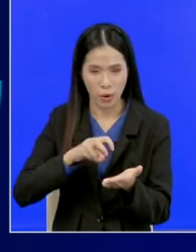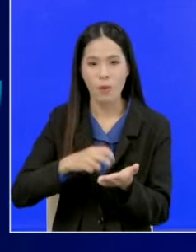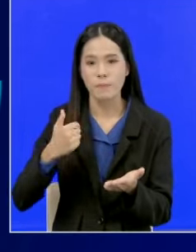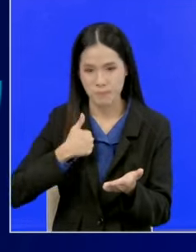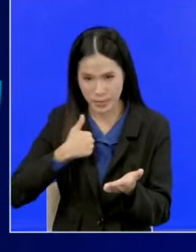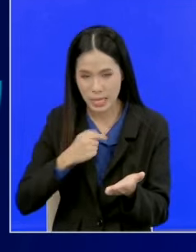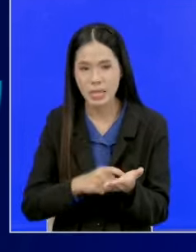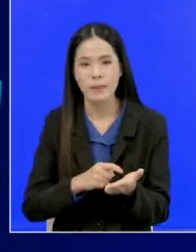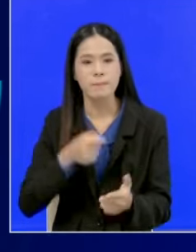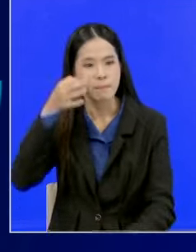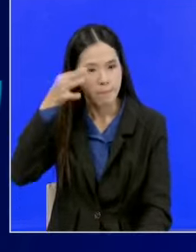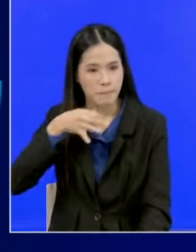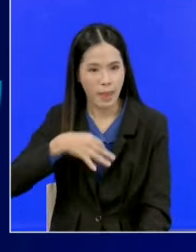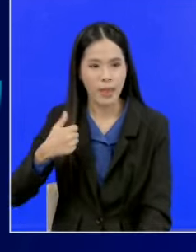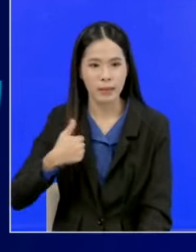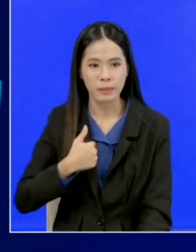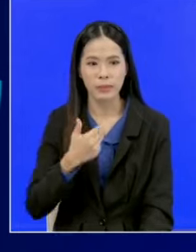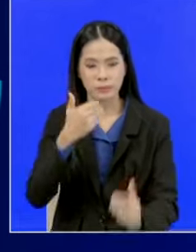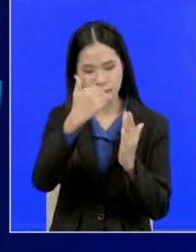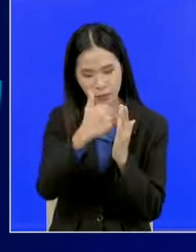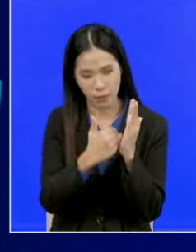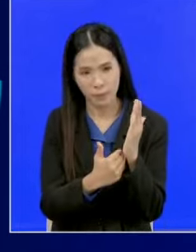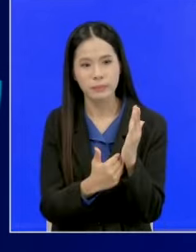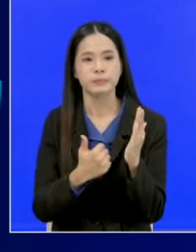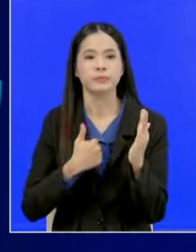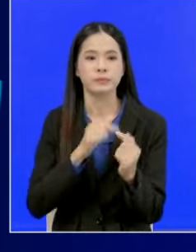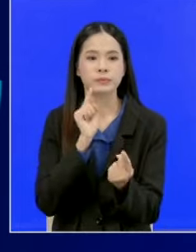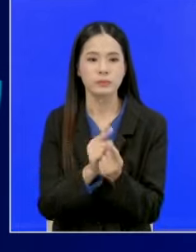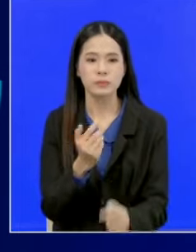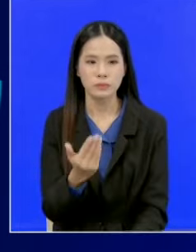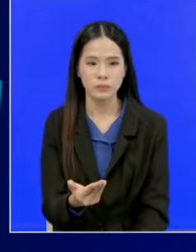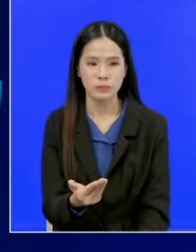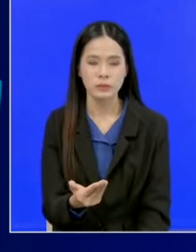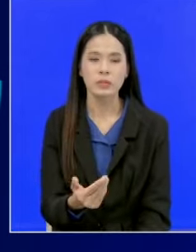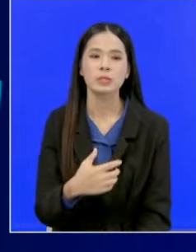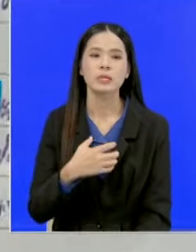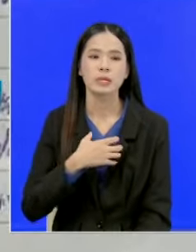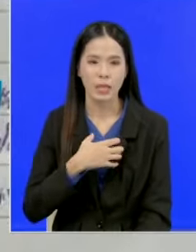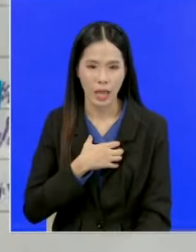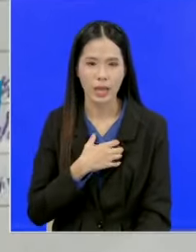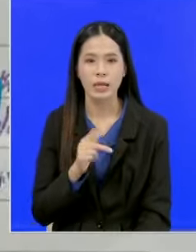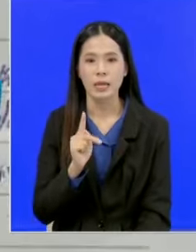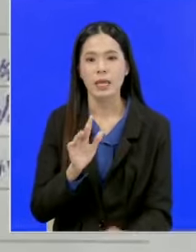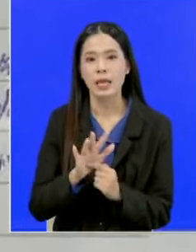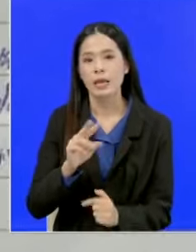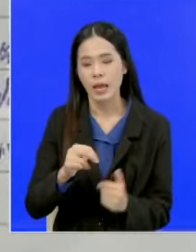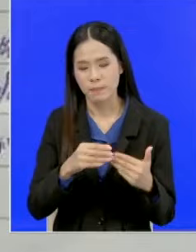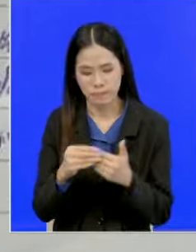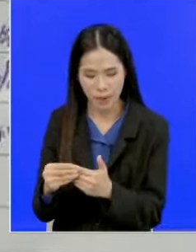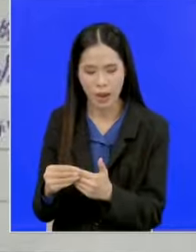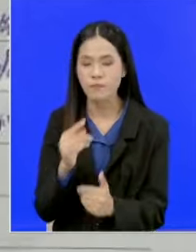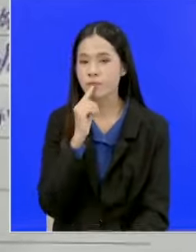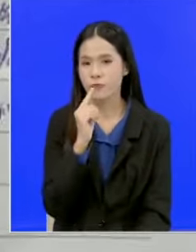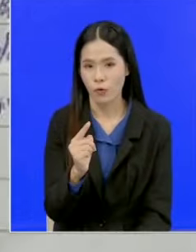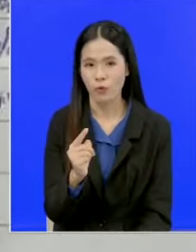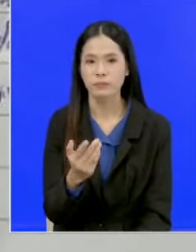ผลเกิดขึ้นใบรับรองแพทย์นี่อย่างนี้เลยอ่ะลิสต์ออกมาเป็นแนวแบบนี้เลยอ่ะก็เลยอยากจะให้คุณการจอมพลังมาช่วยตามความคืบหน้าคดี